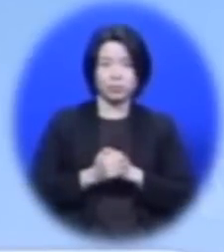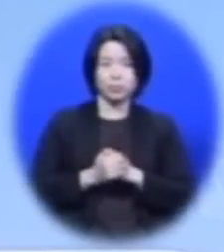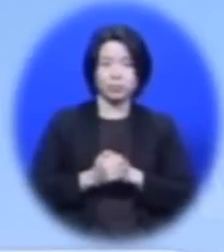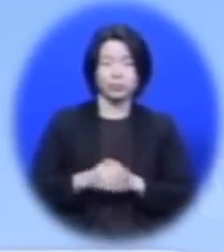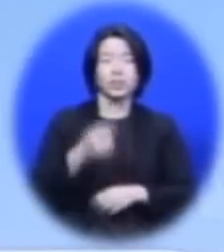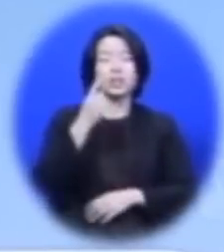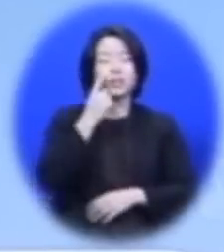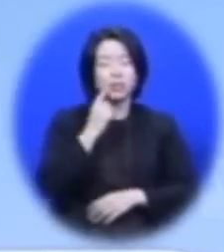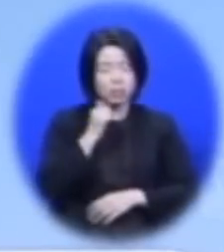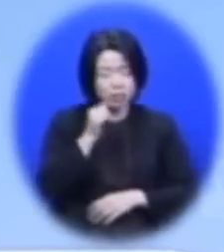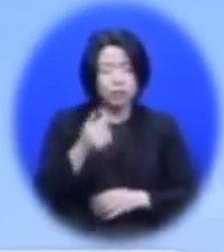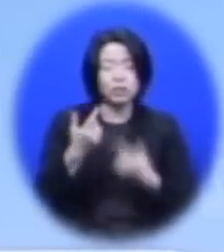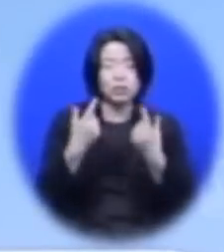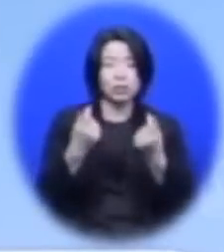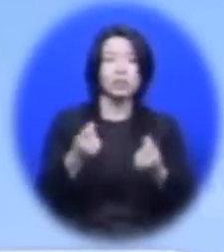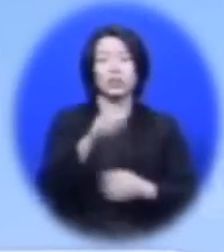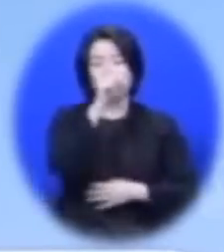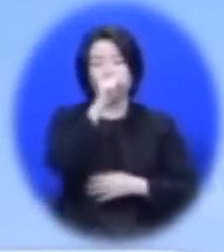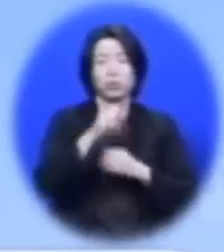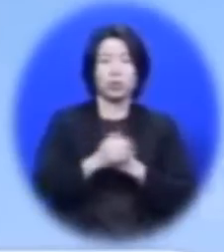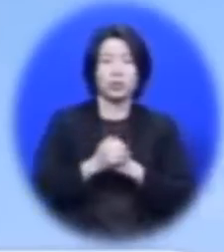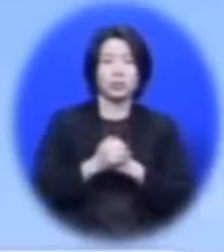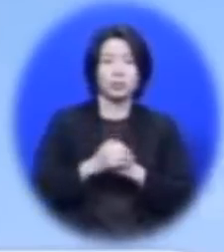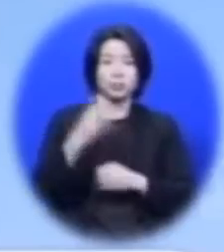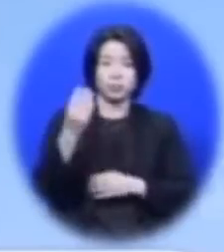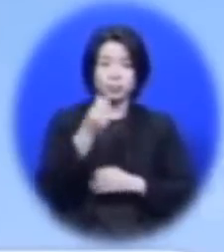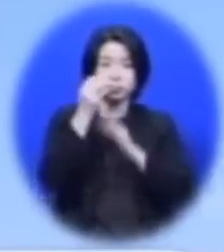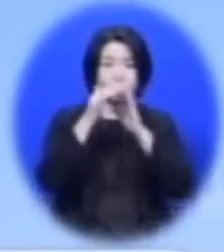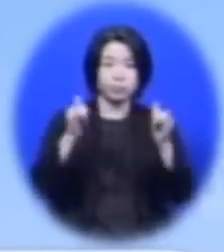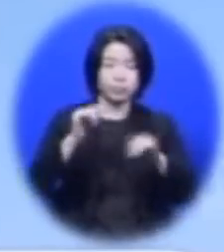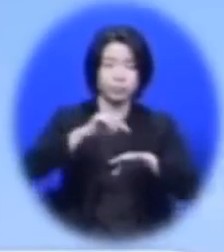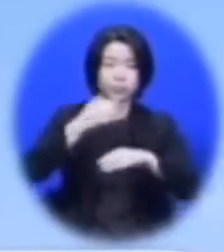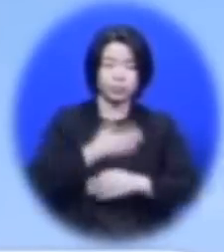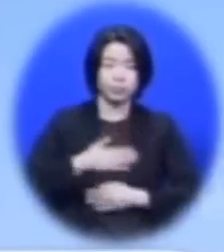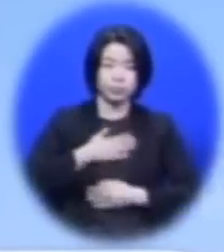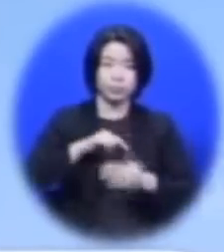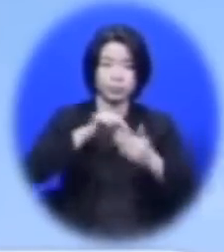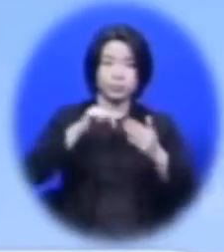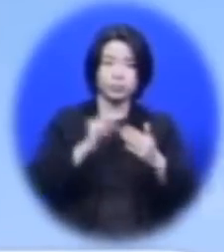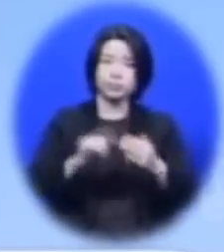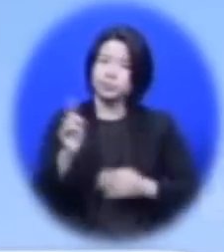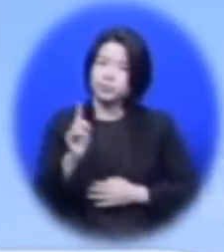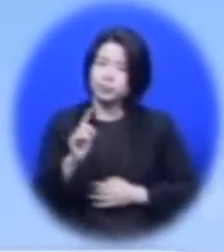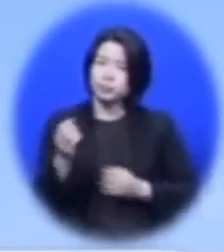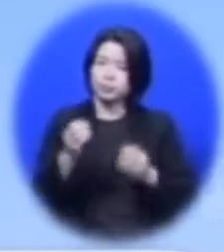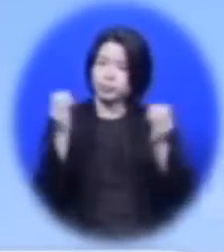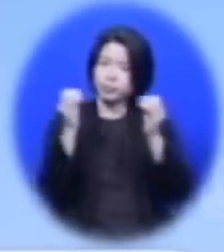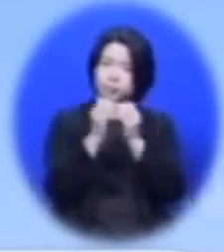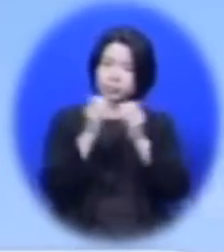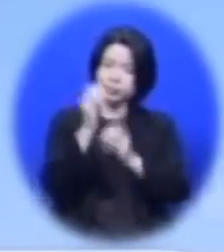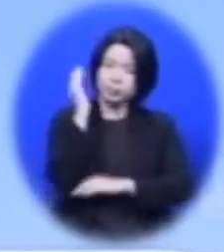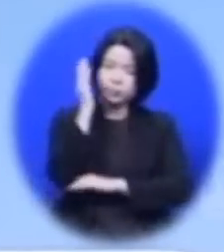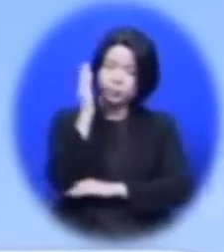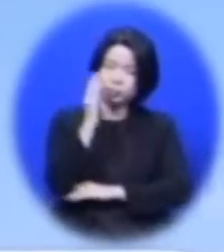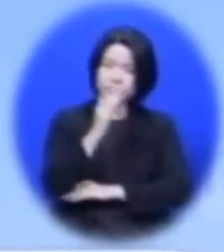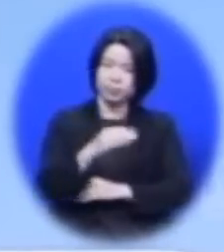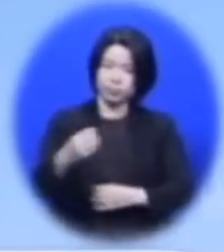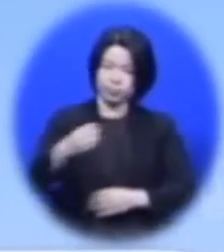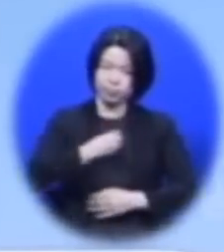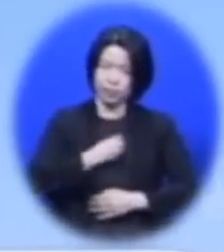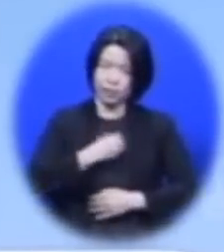졸기에 딱 좋은 거죠. 네. 성도들의 가슴에 어떻게 정말 이 메시지가 가 닿을 수